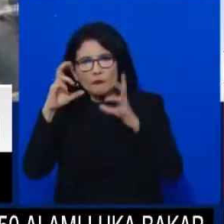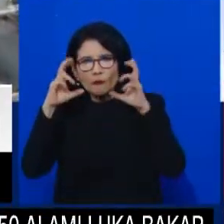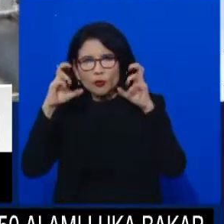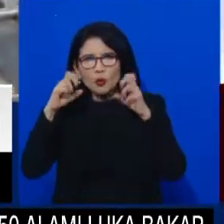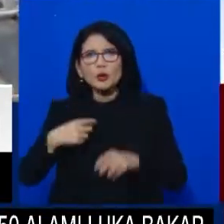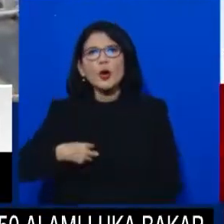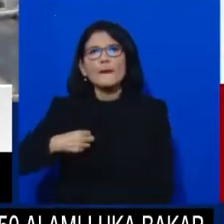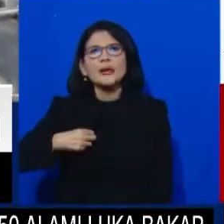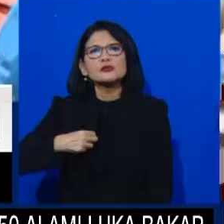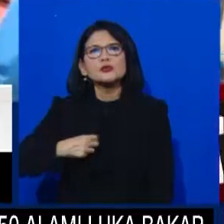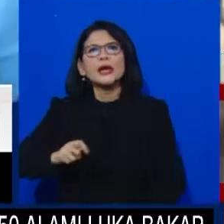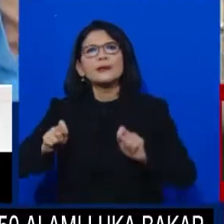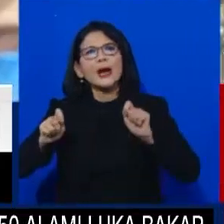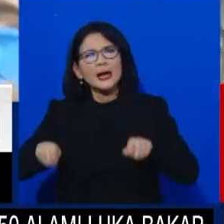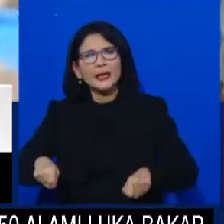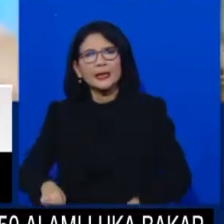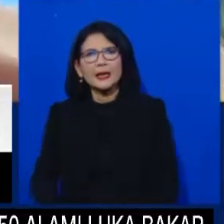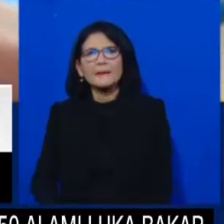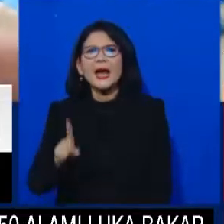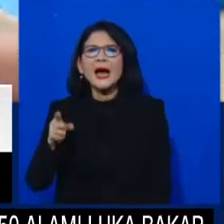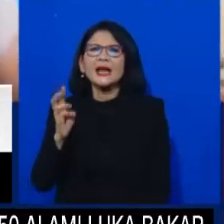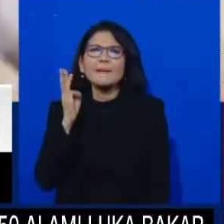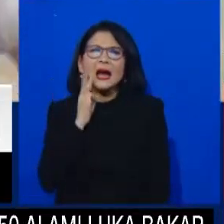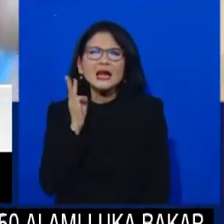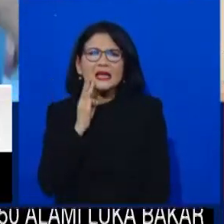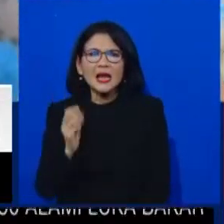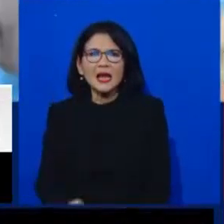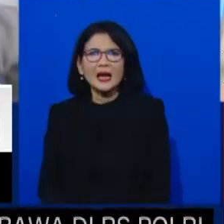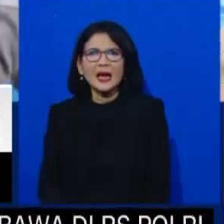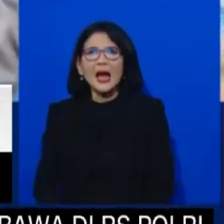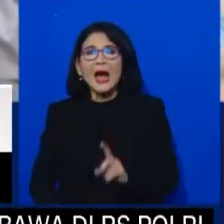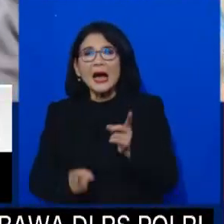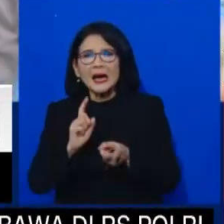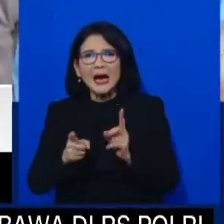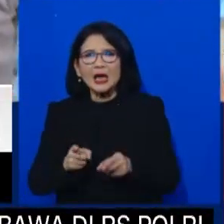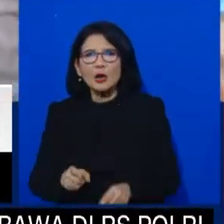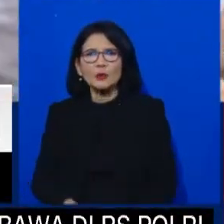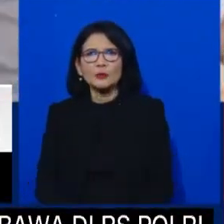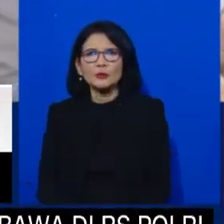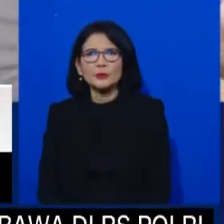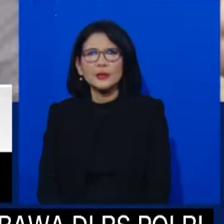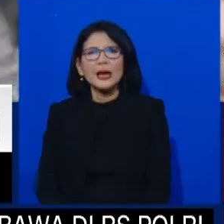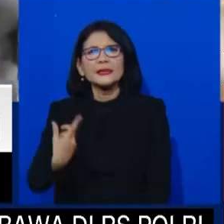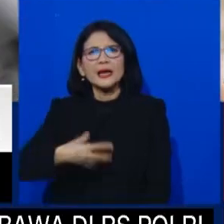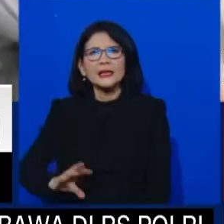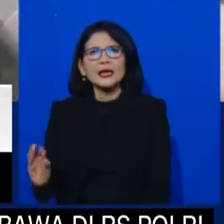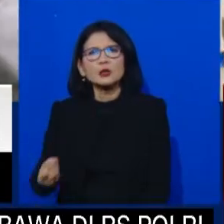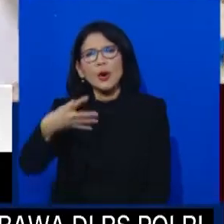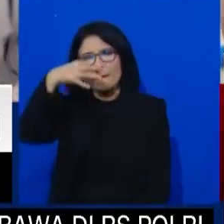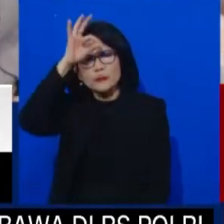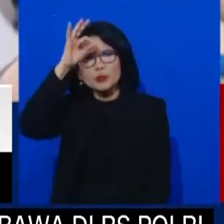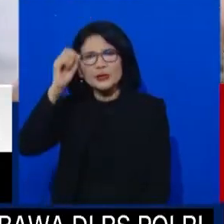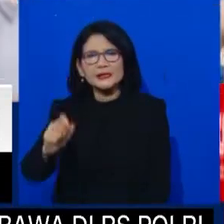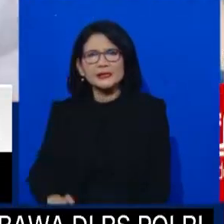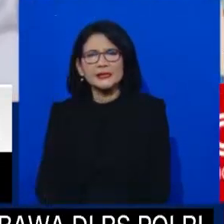terakhir dipakai. Namun ada memang sejumlah masalah, dikarenakan jika kita mengutip pernyataan dari Kapolda